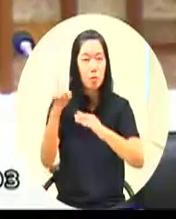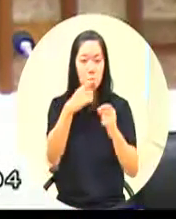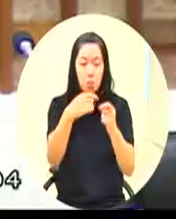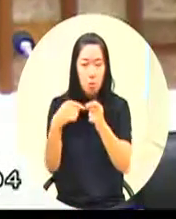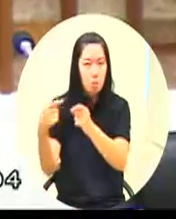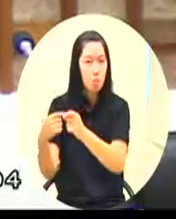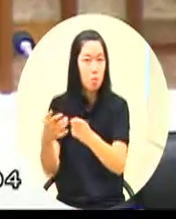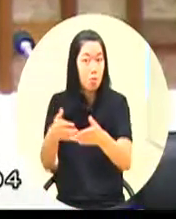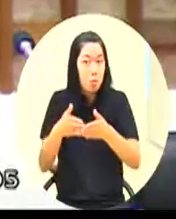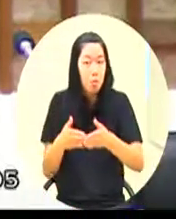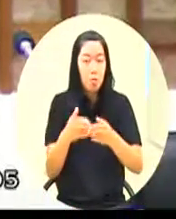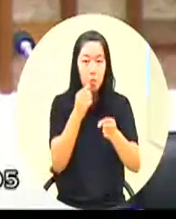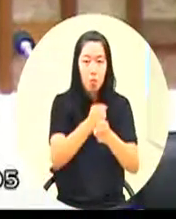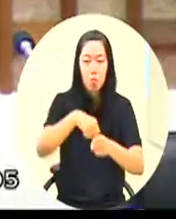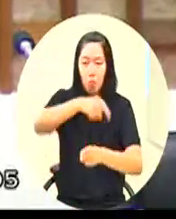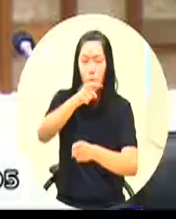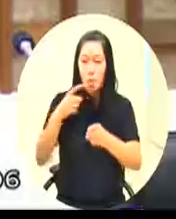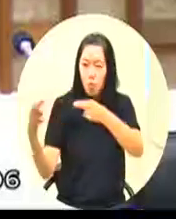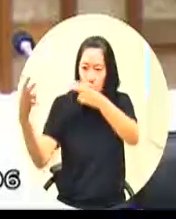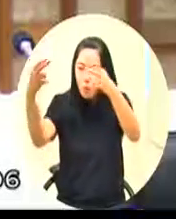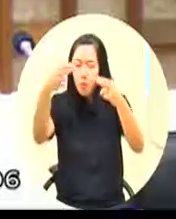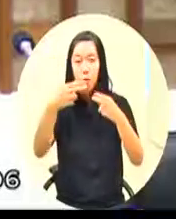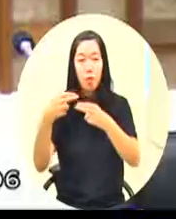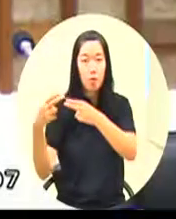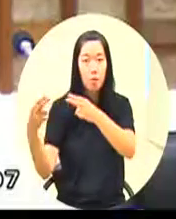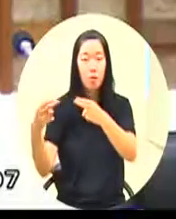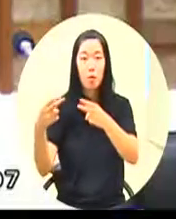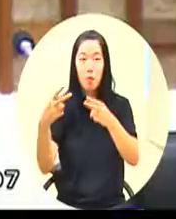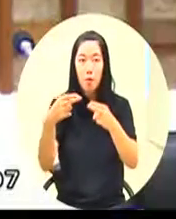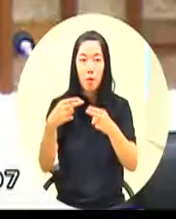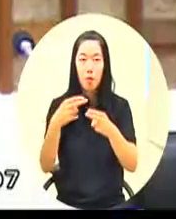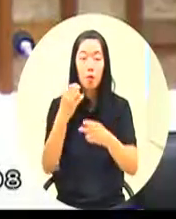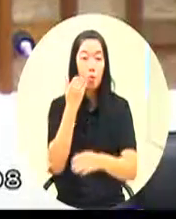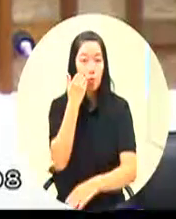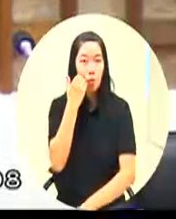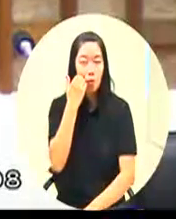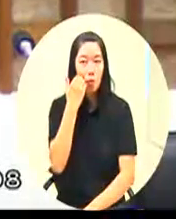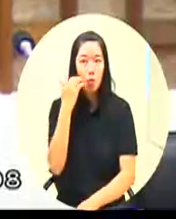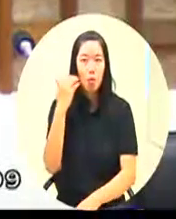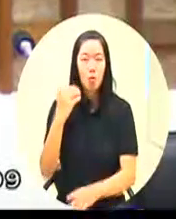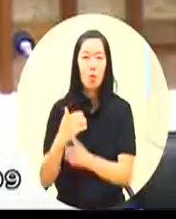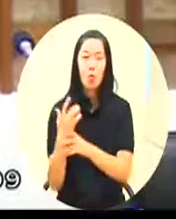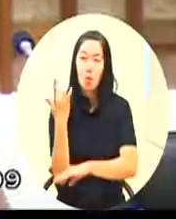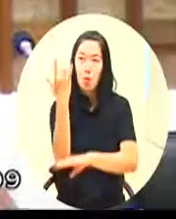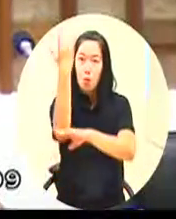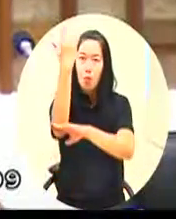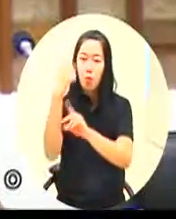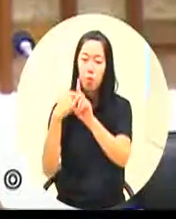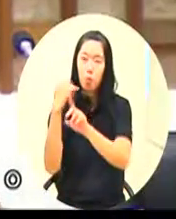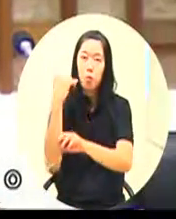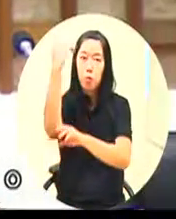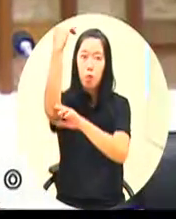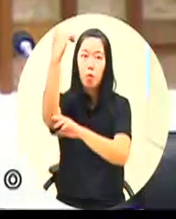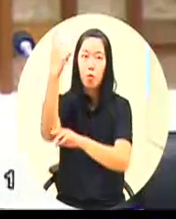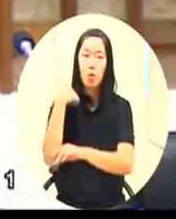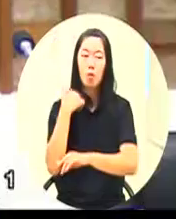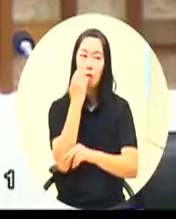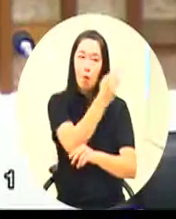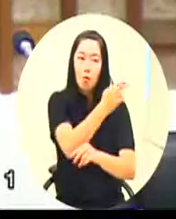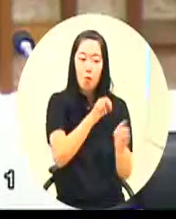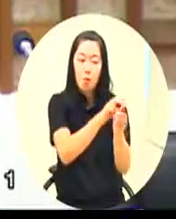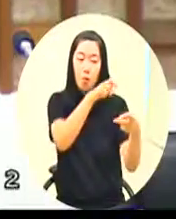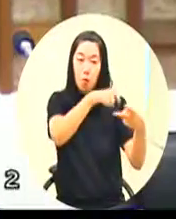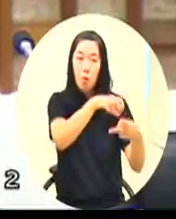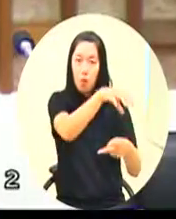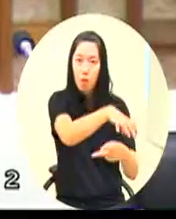执行要去做的修剪树木啊，如果树木的高度，我昨天有要求养工处对于